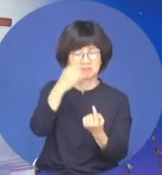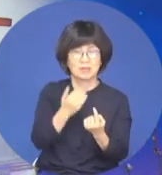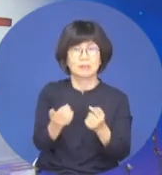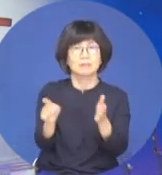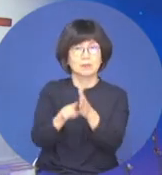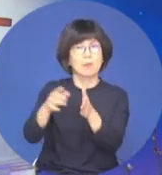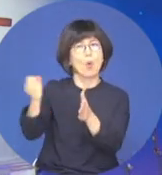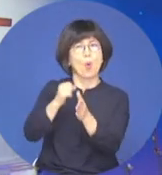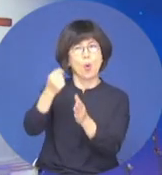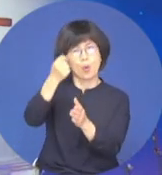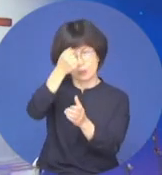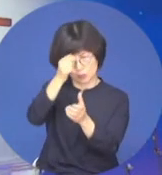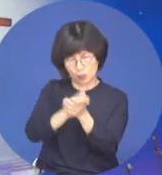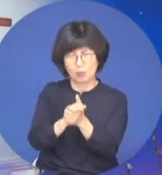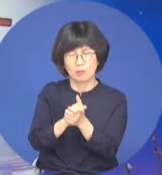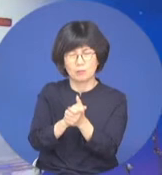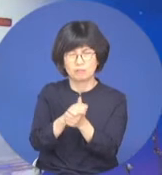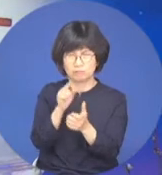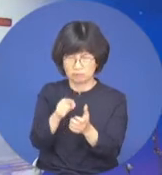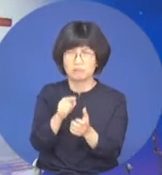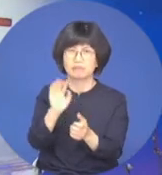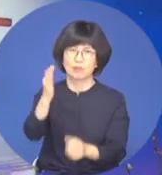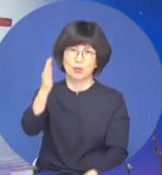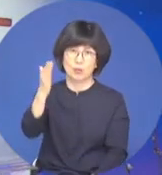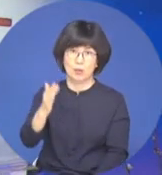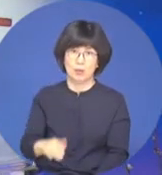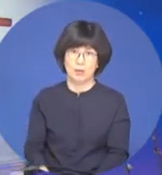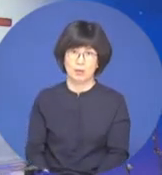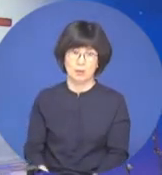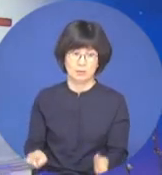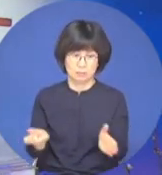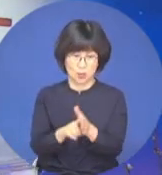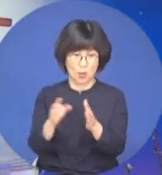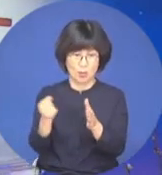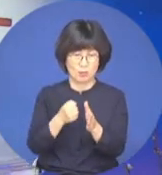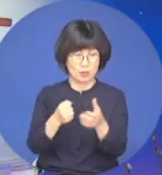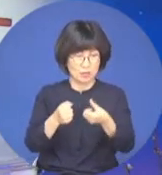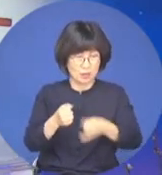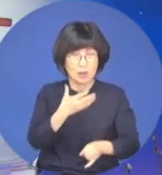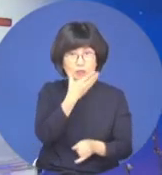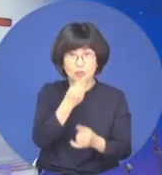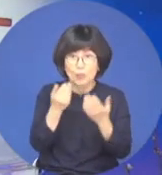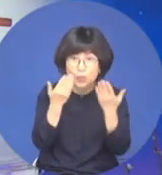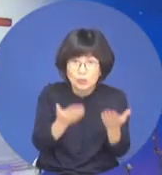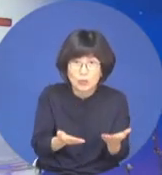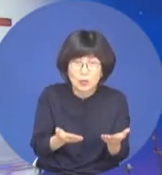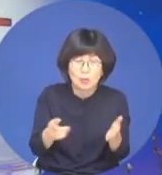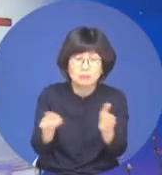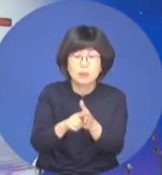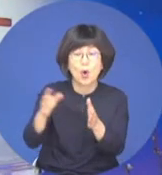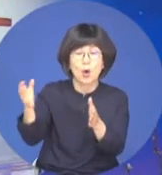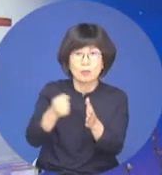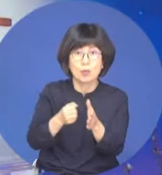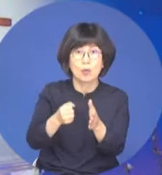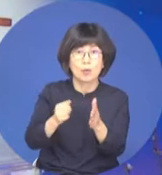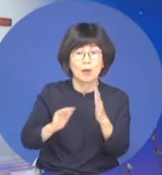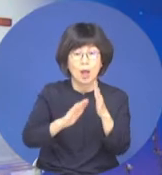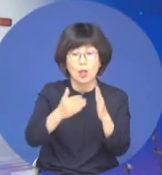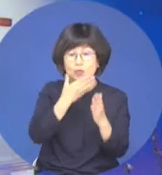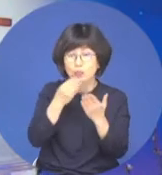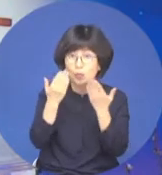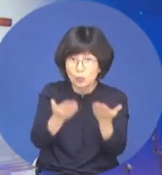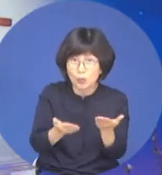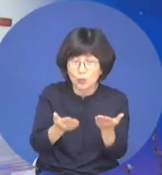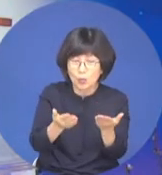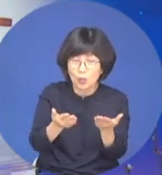돼요. 믿음으로 자녀를 축복하고 믿음으로 가족을 축복만 해도 어떻게 되느냐? 하나님께 영광이